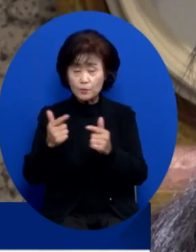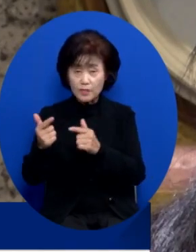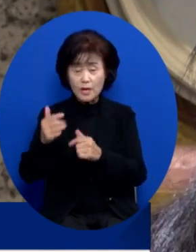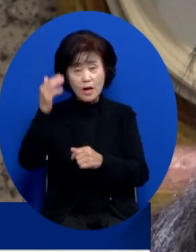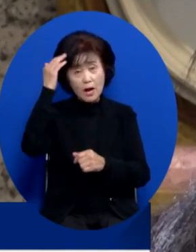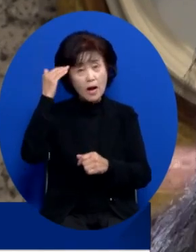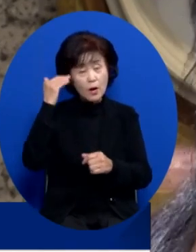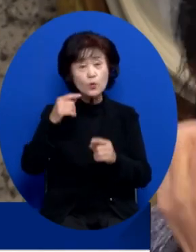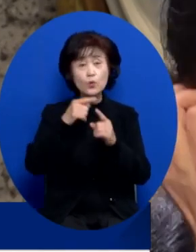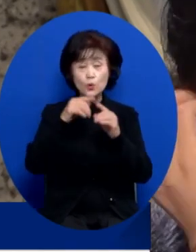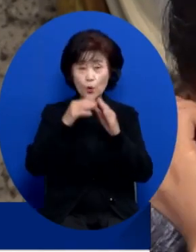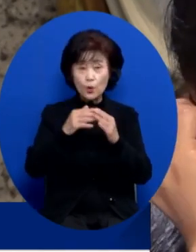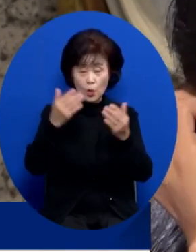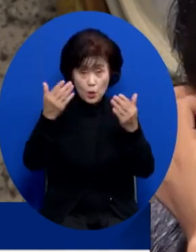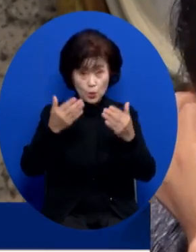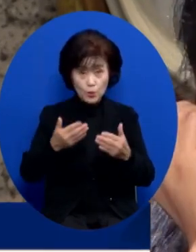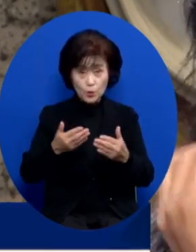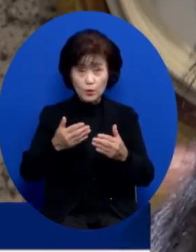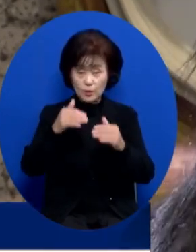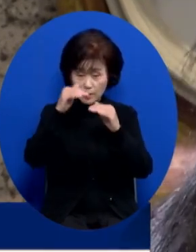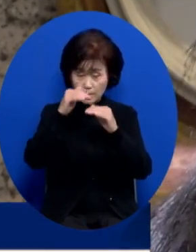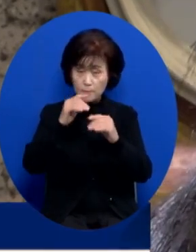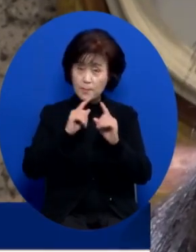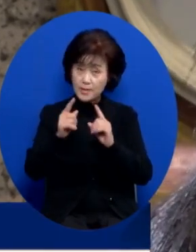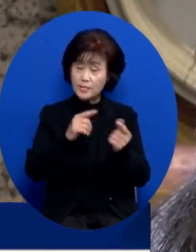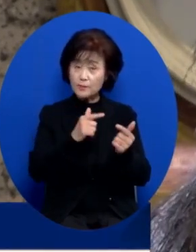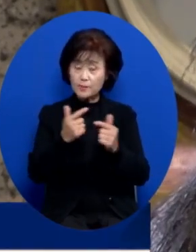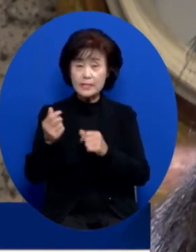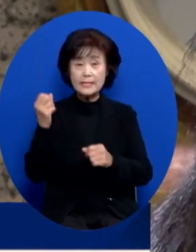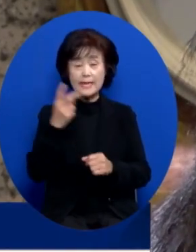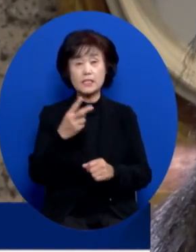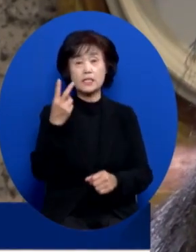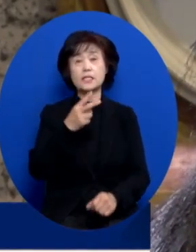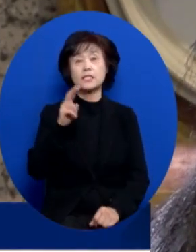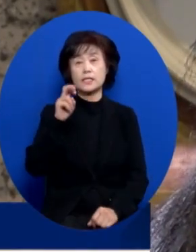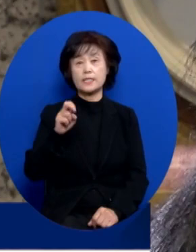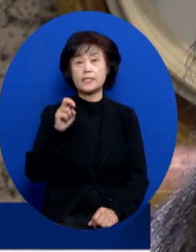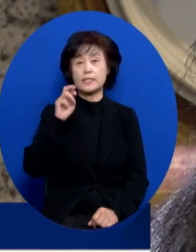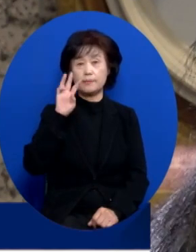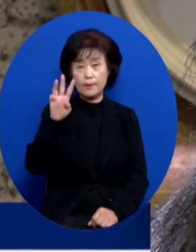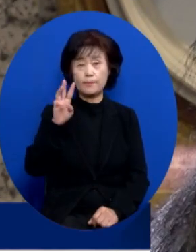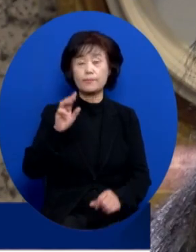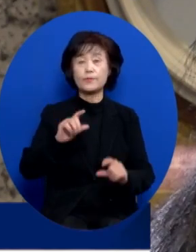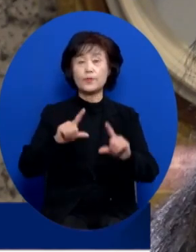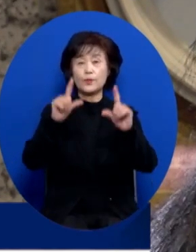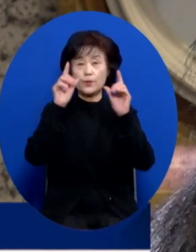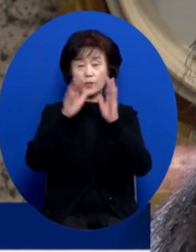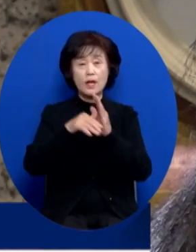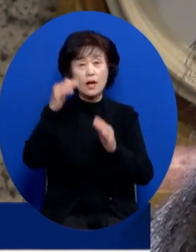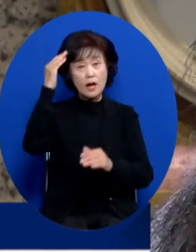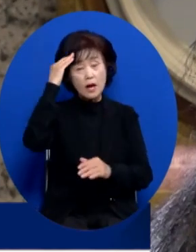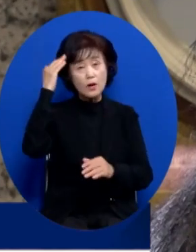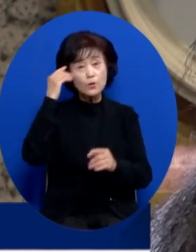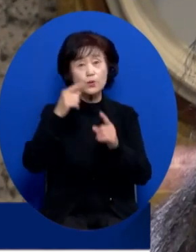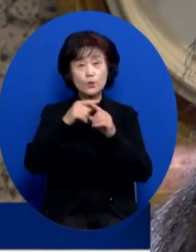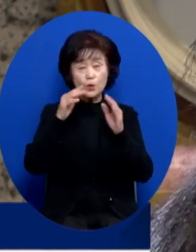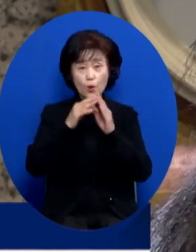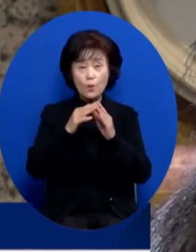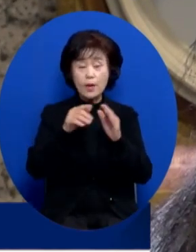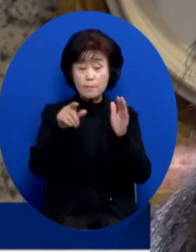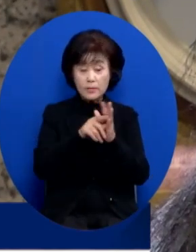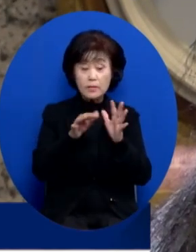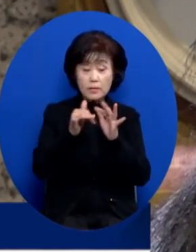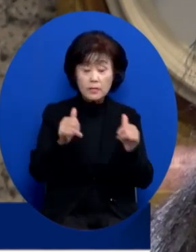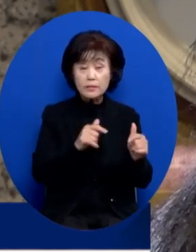한국 교회에게 주셨던 메시지를 다시 한번 2023년에 한국 교회와 그